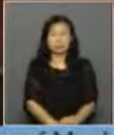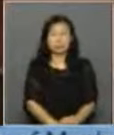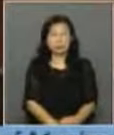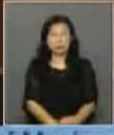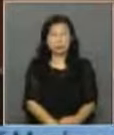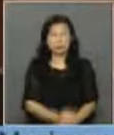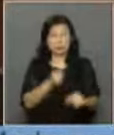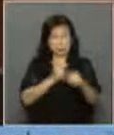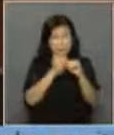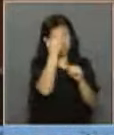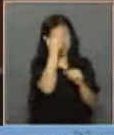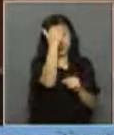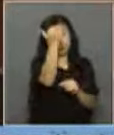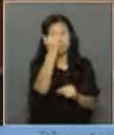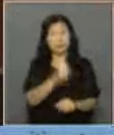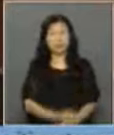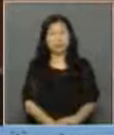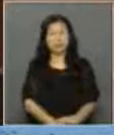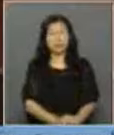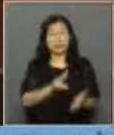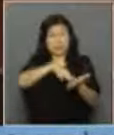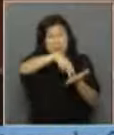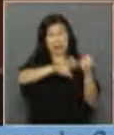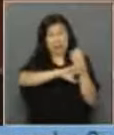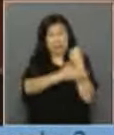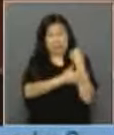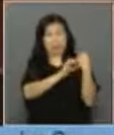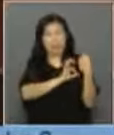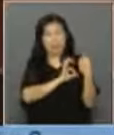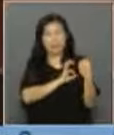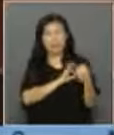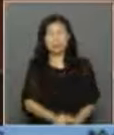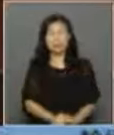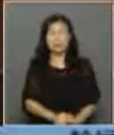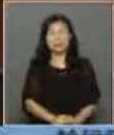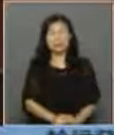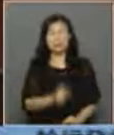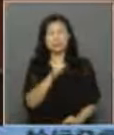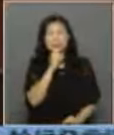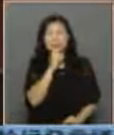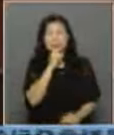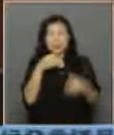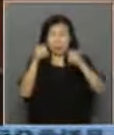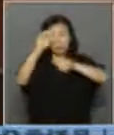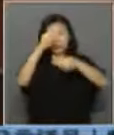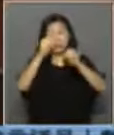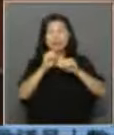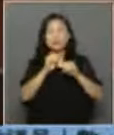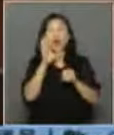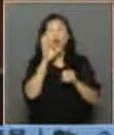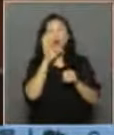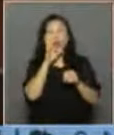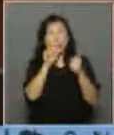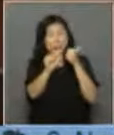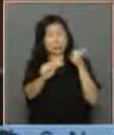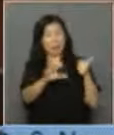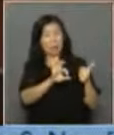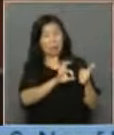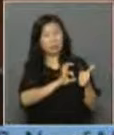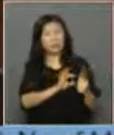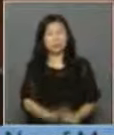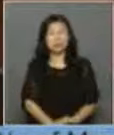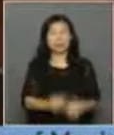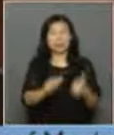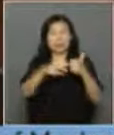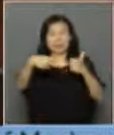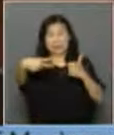過好在我哋個立法會咧就有個資訊科技及廣播事務委員會嘅副